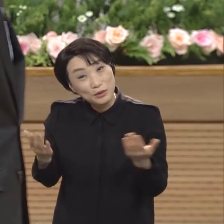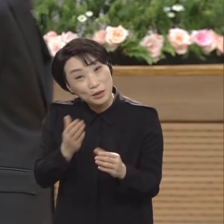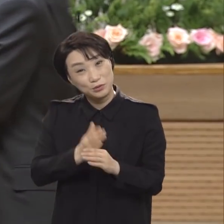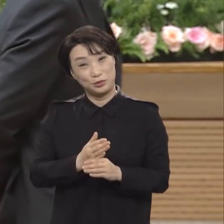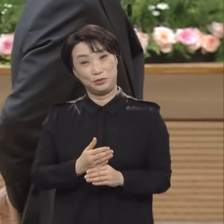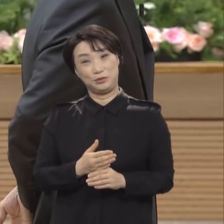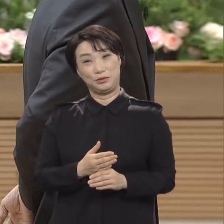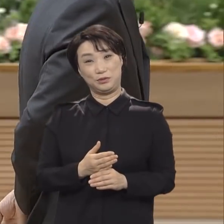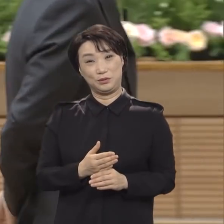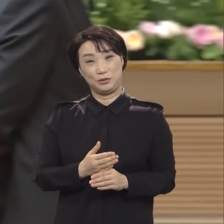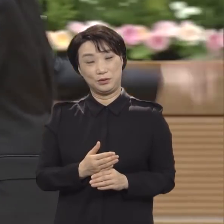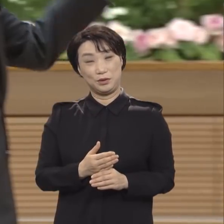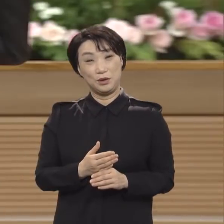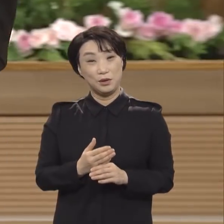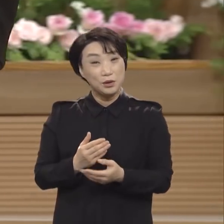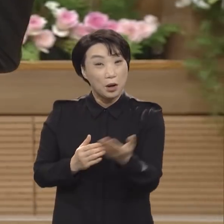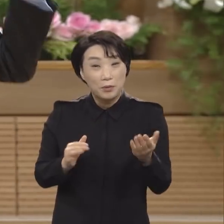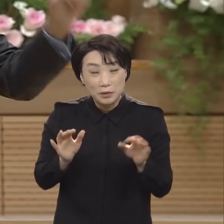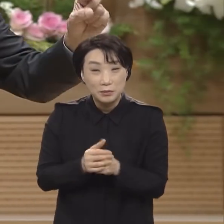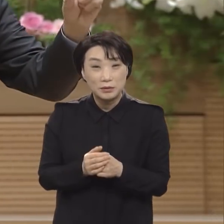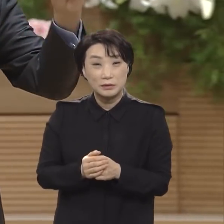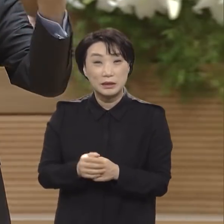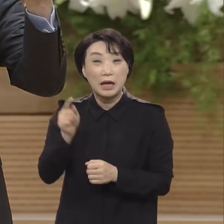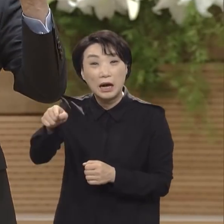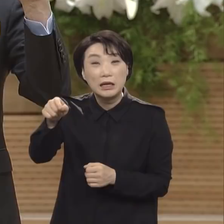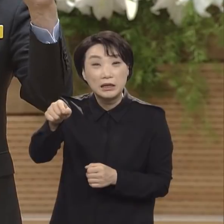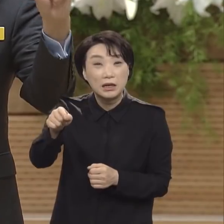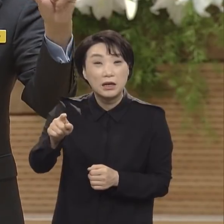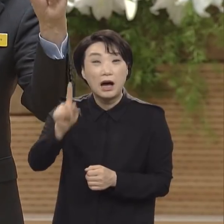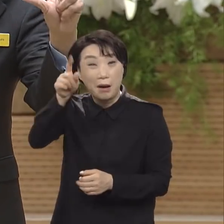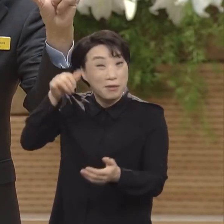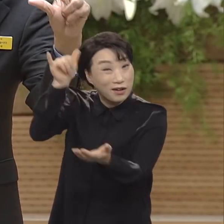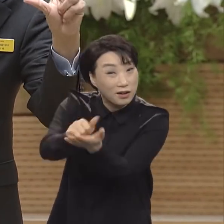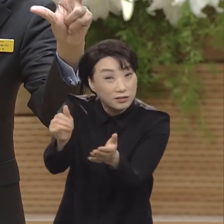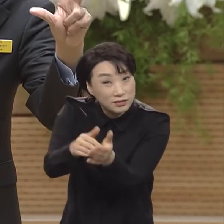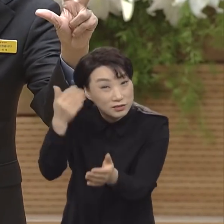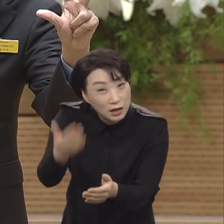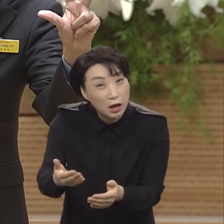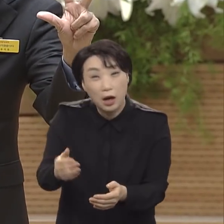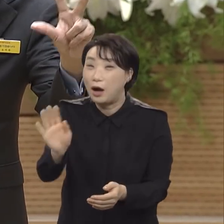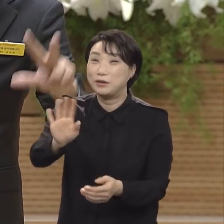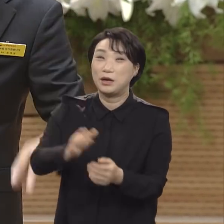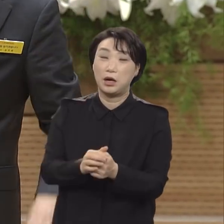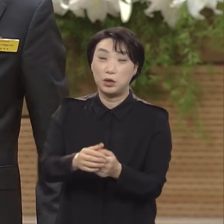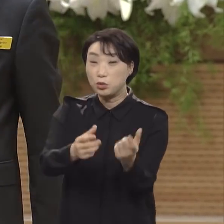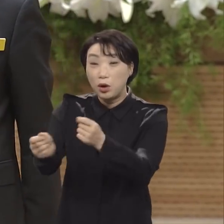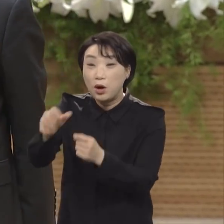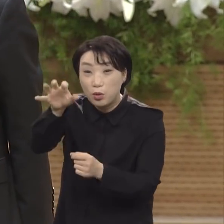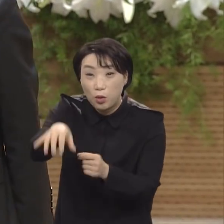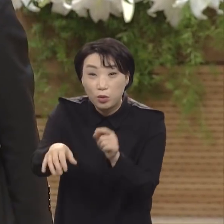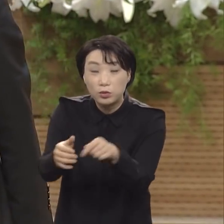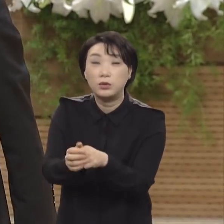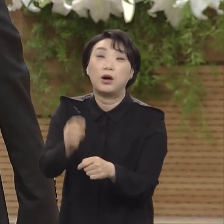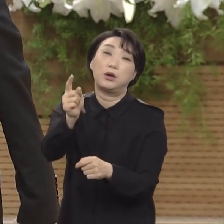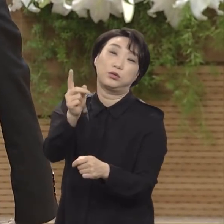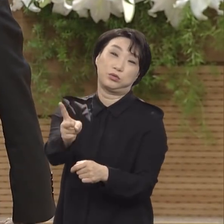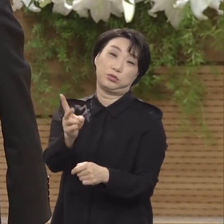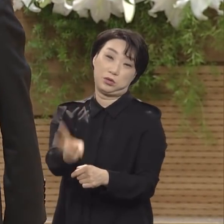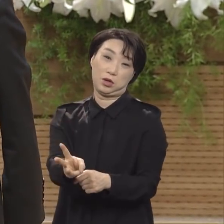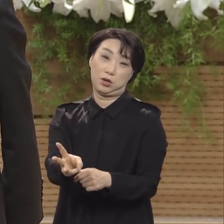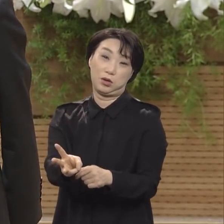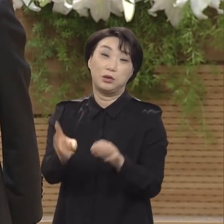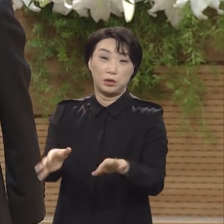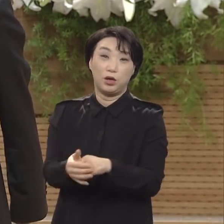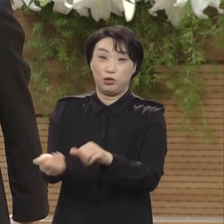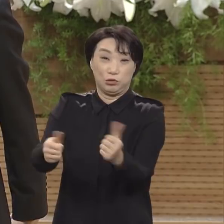일하시더라. 응? 그럼 한 번만 갔느냐? 3번을 갔다 똑같은 장소를. 근데 안 죽었어. 왜